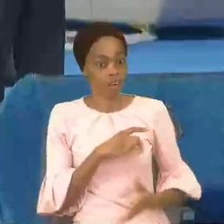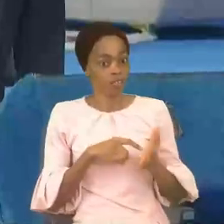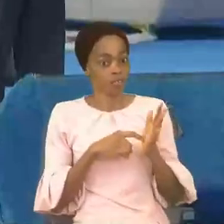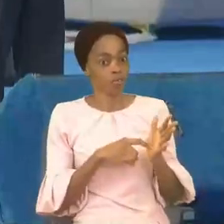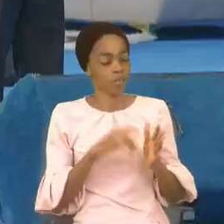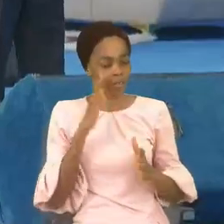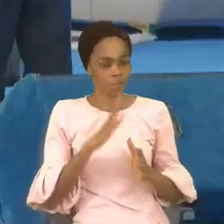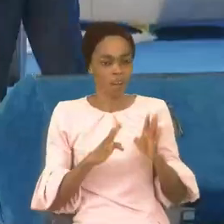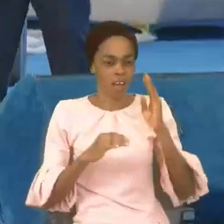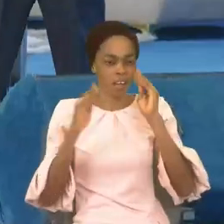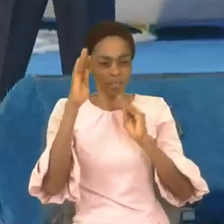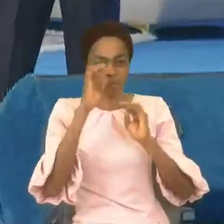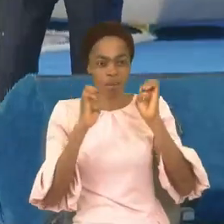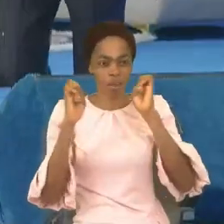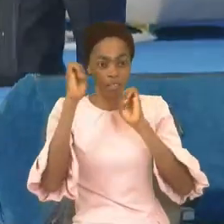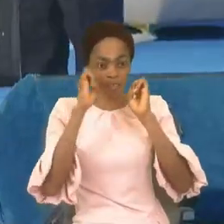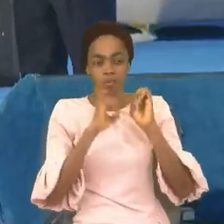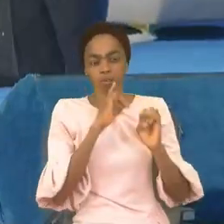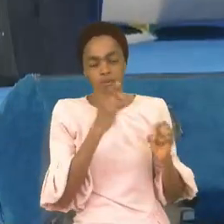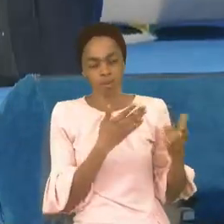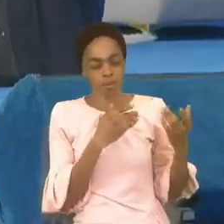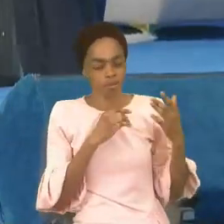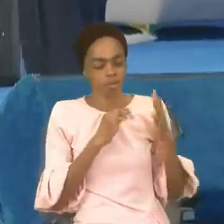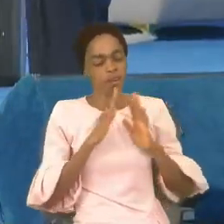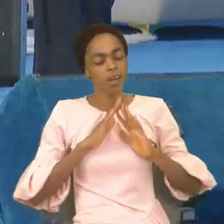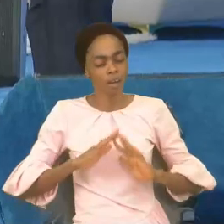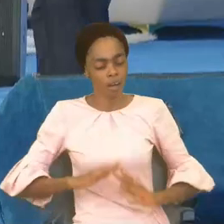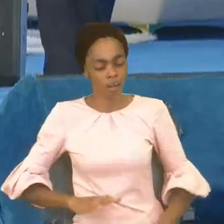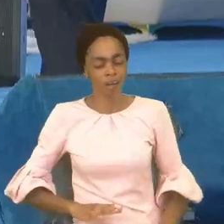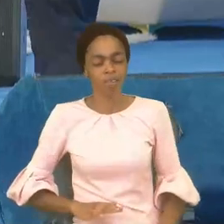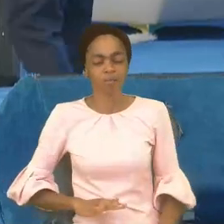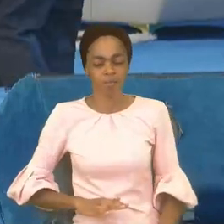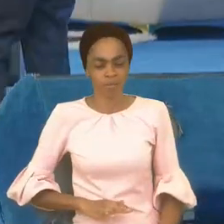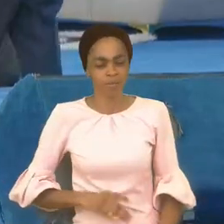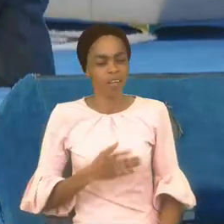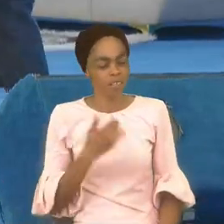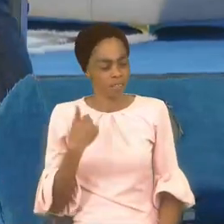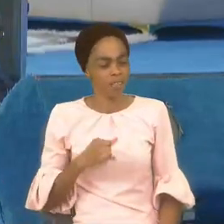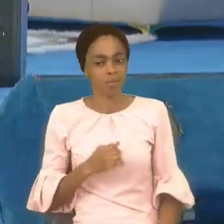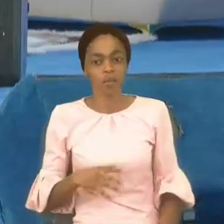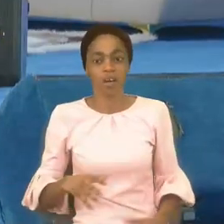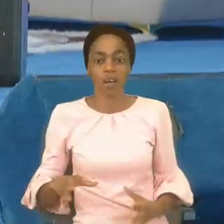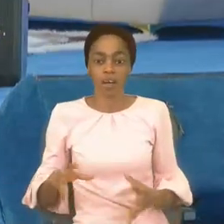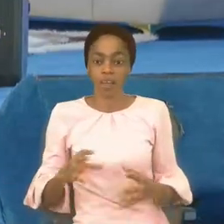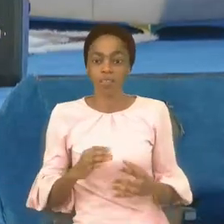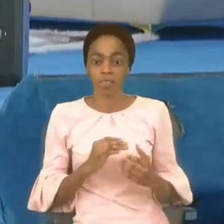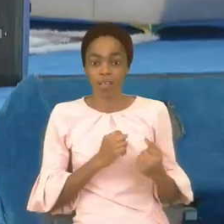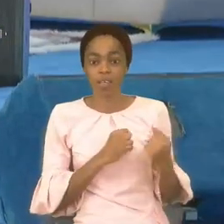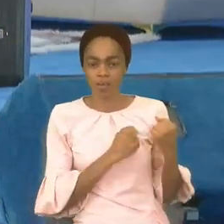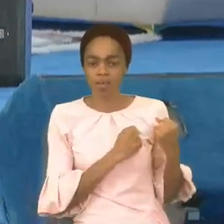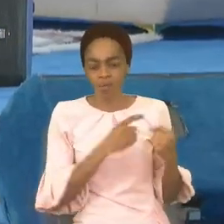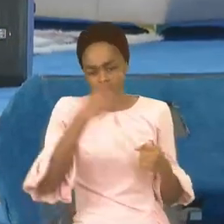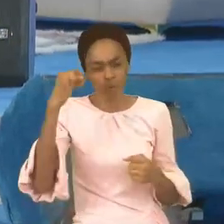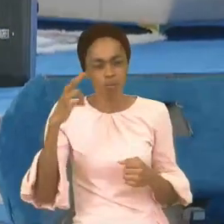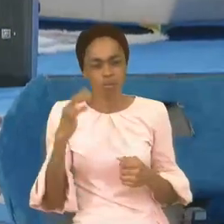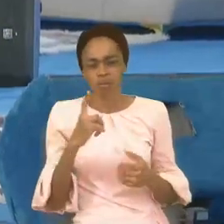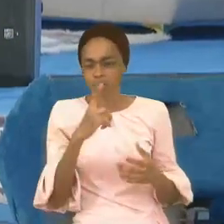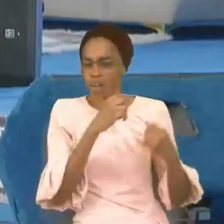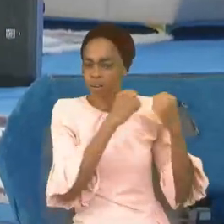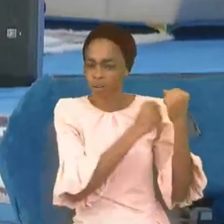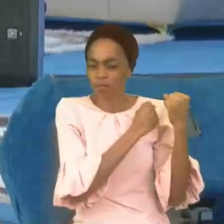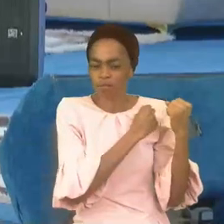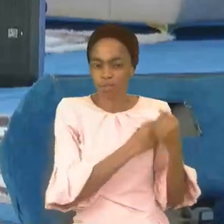leur langage corporel montrait qu'ils étaient calmes. Ils étaient composés à cause de leur conviction. Si